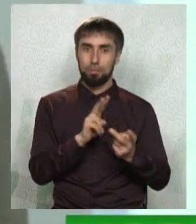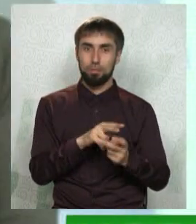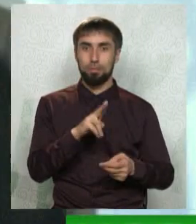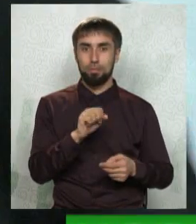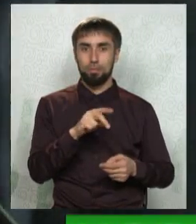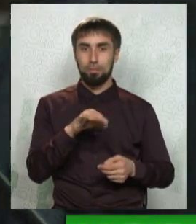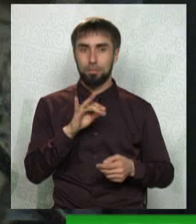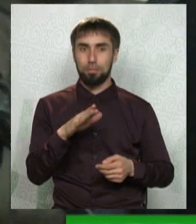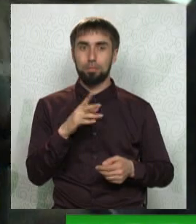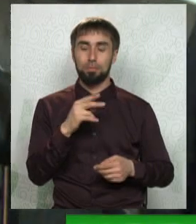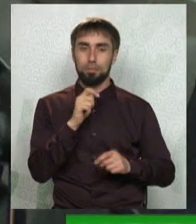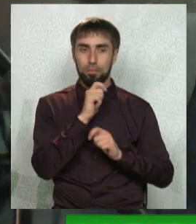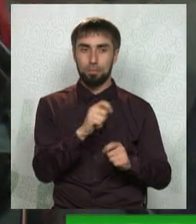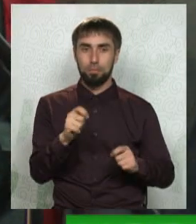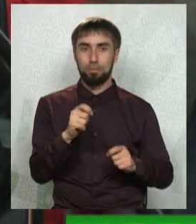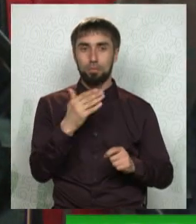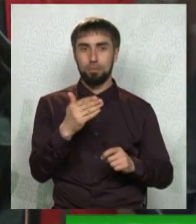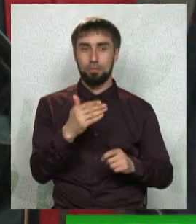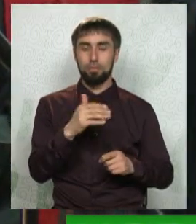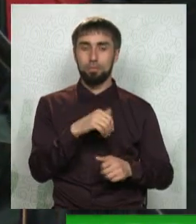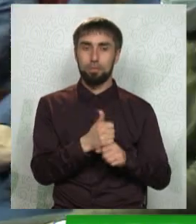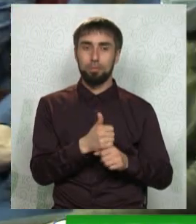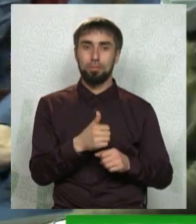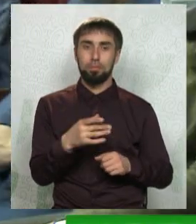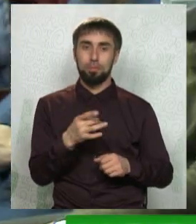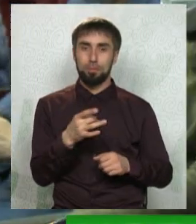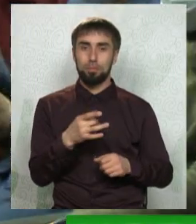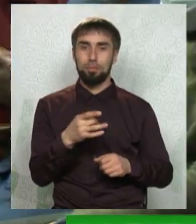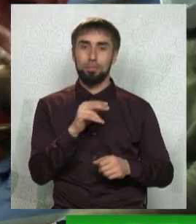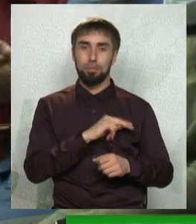Али Калиматов наградил почетными грамотами главы республики,